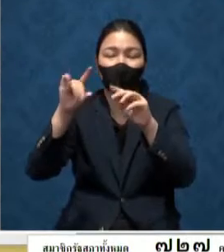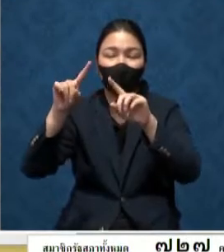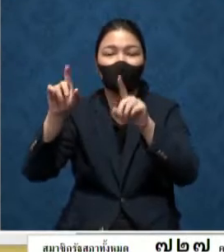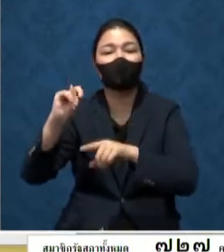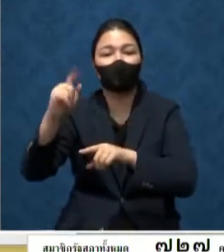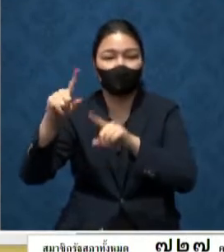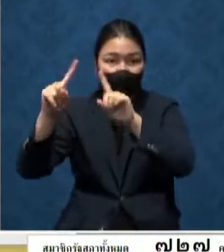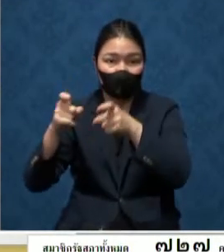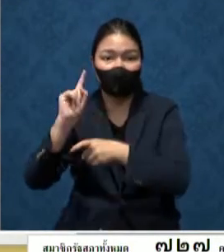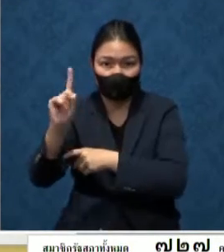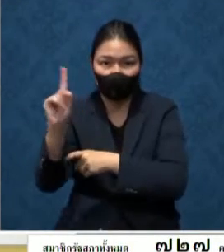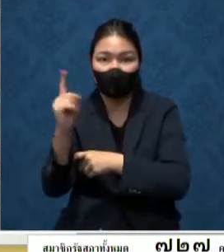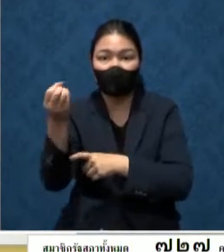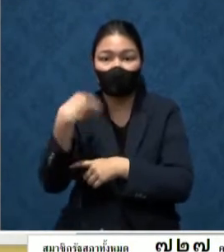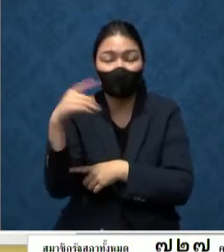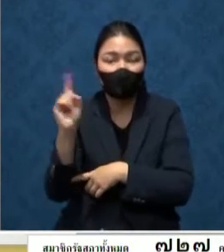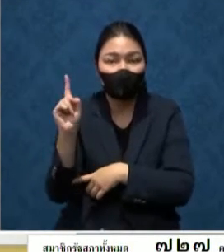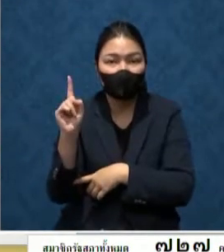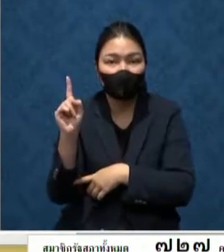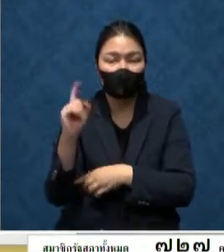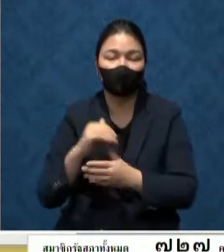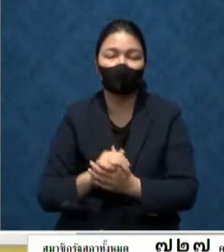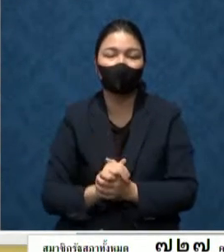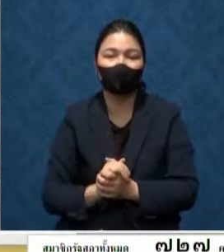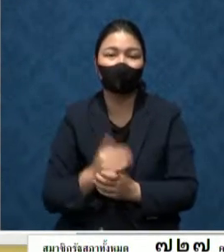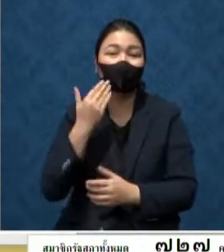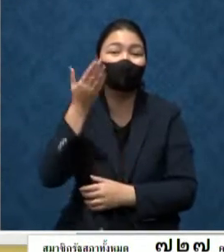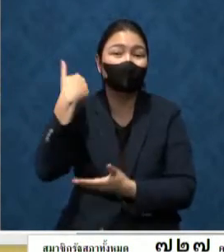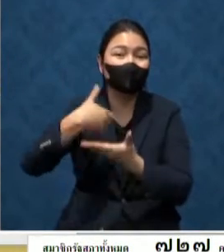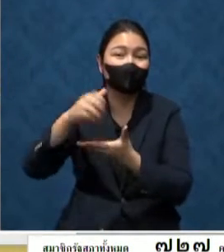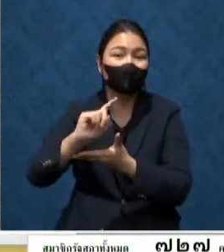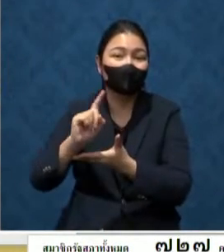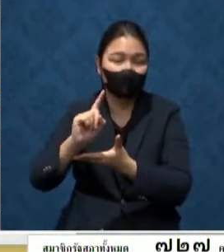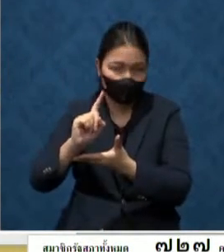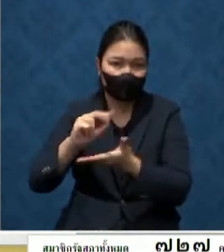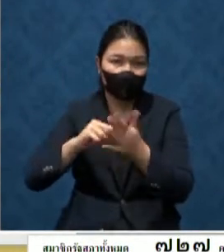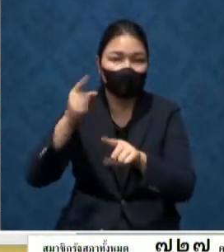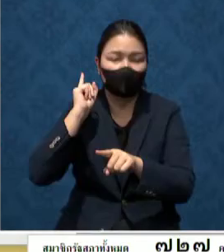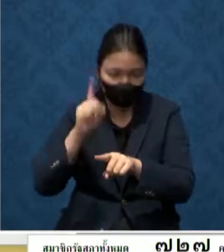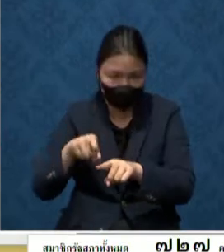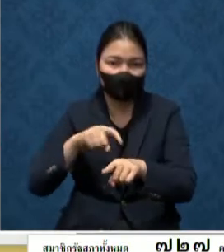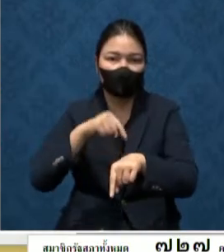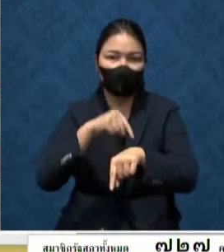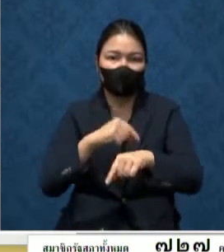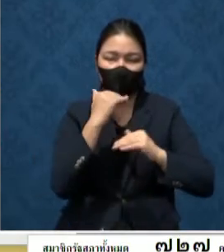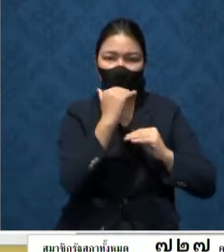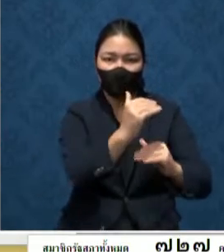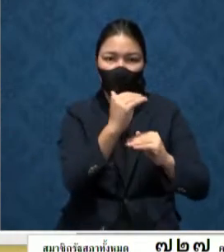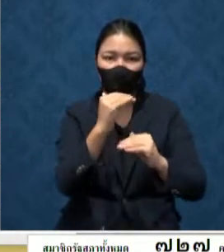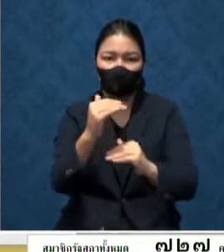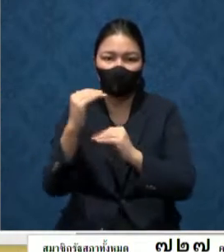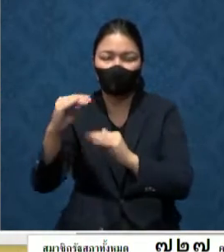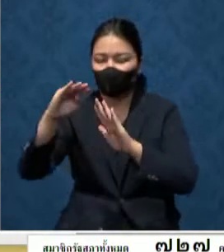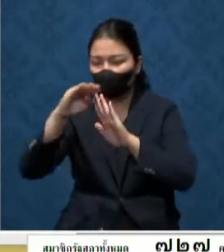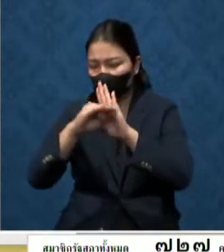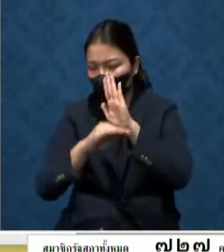ธรรมเล็บ1เขาบัญญัติไว้ที่ผมกล่าวไว้แล้วว่าให้มีการกำหนดระยะเวลาดำเนินงานในทุกขั้